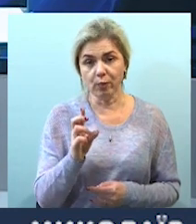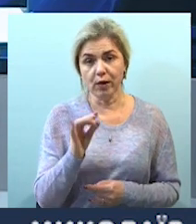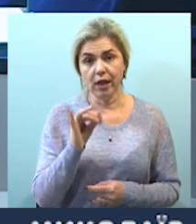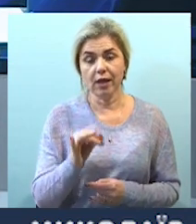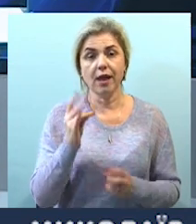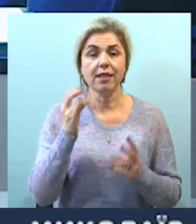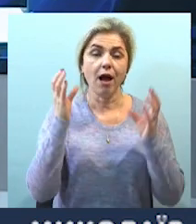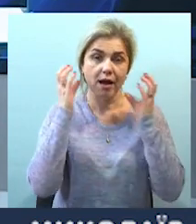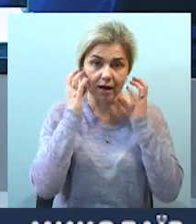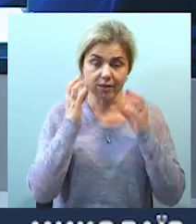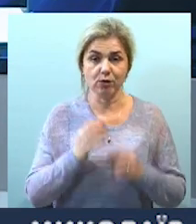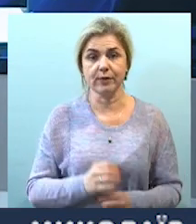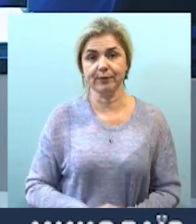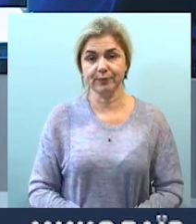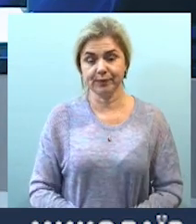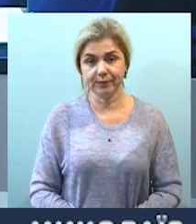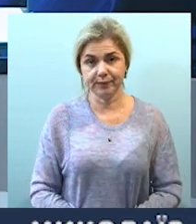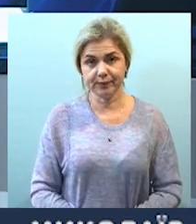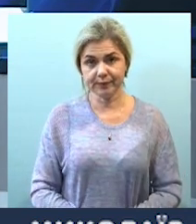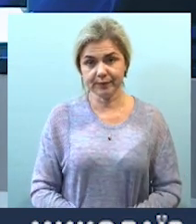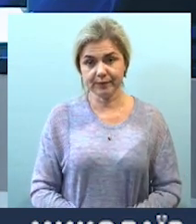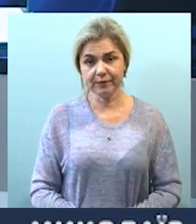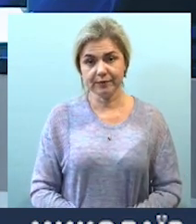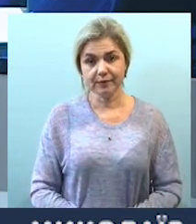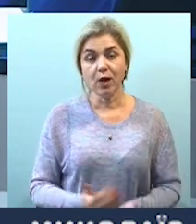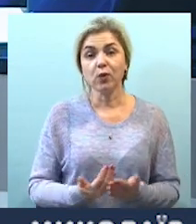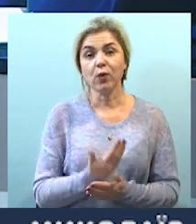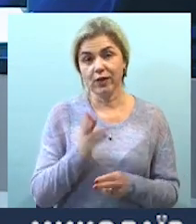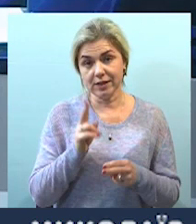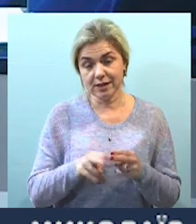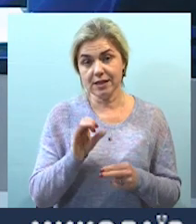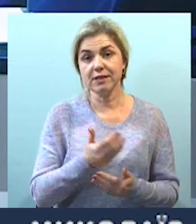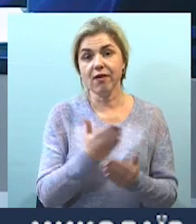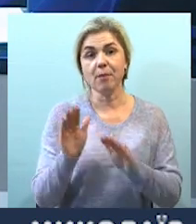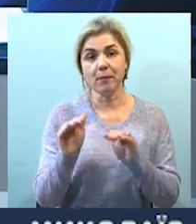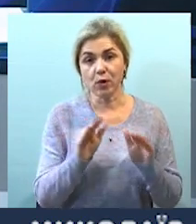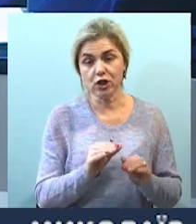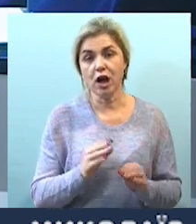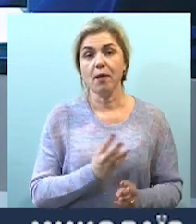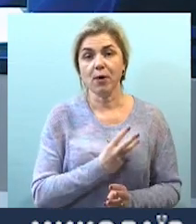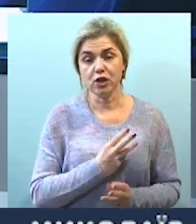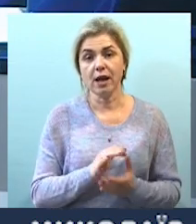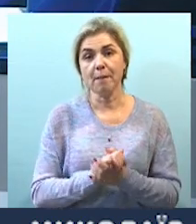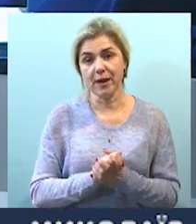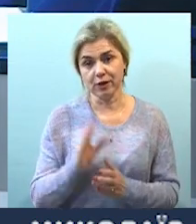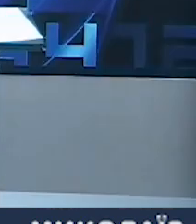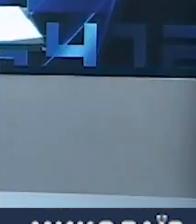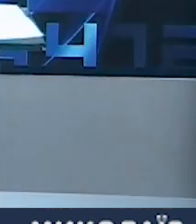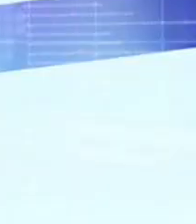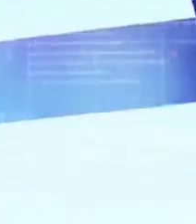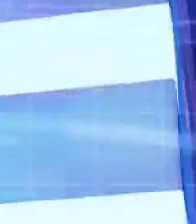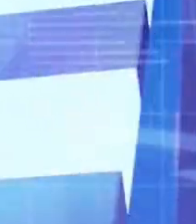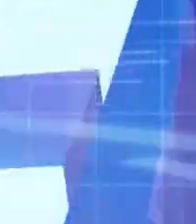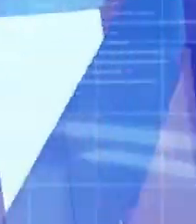українського радіо Миколаїв, частота 92 FM. На цьому я з вами прощаюся, бажаю вам мирного вечора, побачимось!